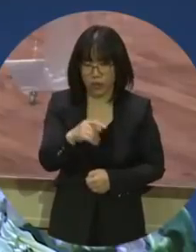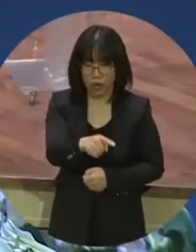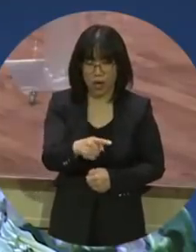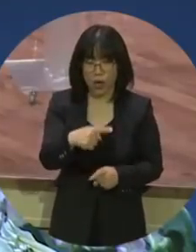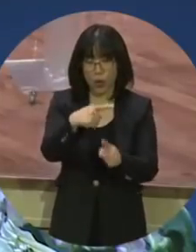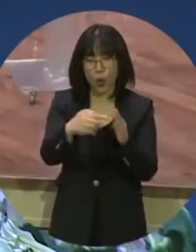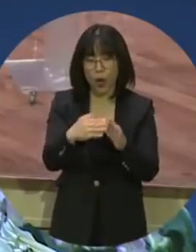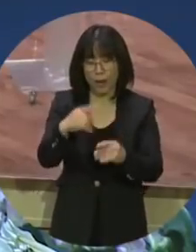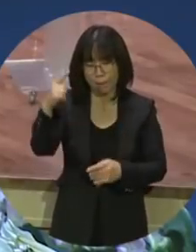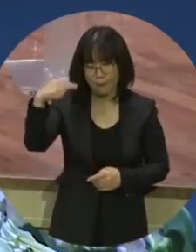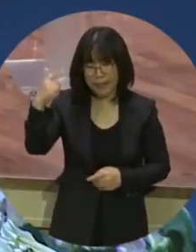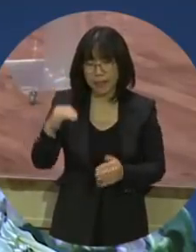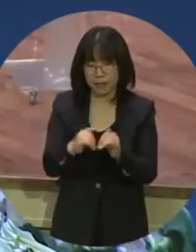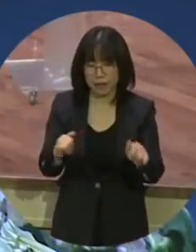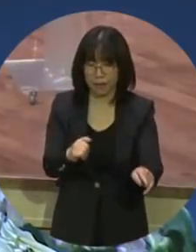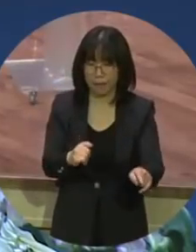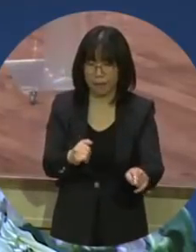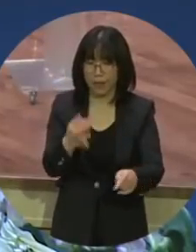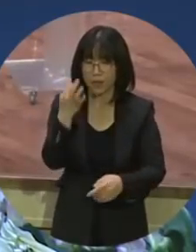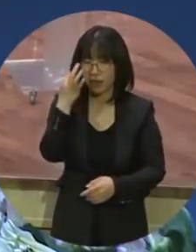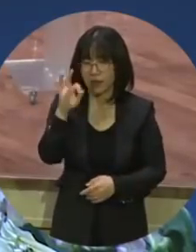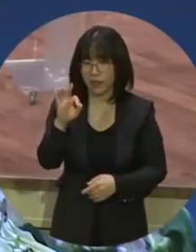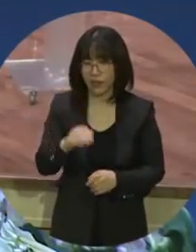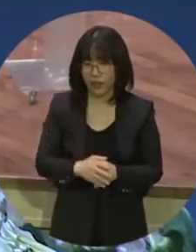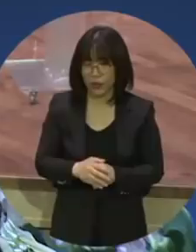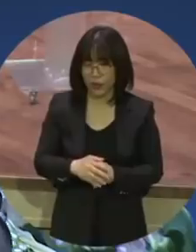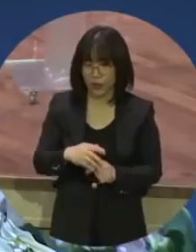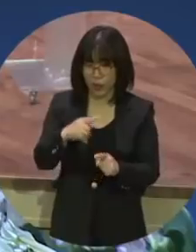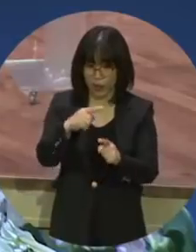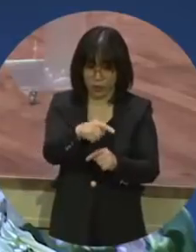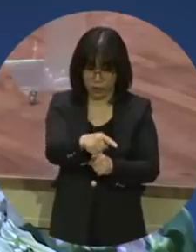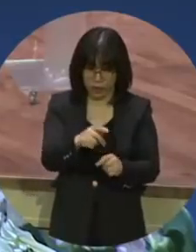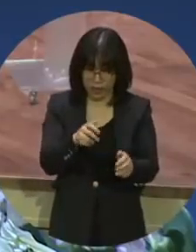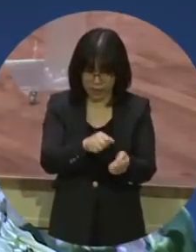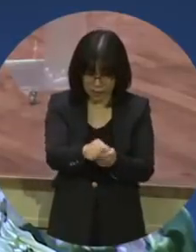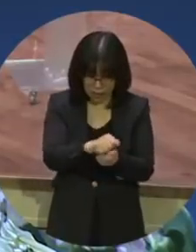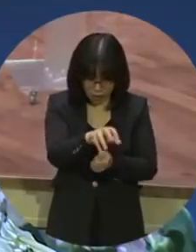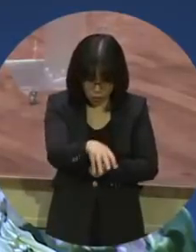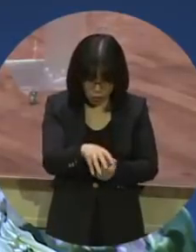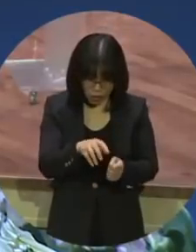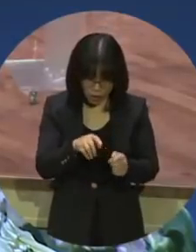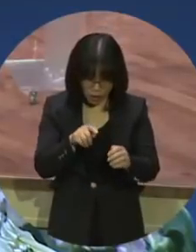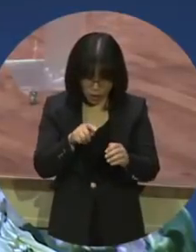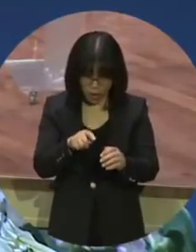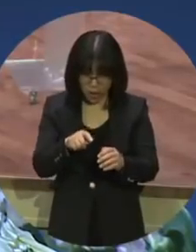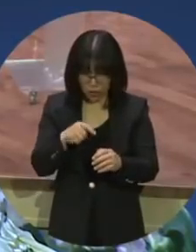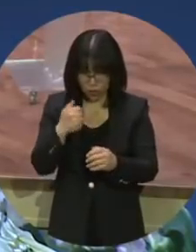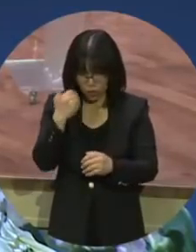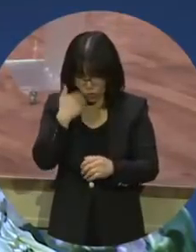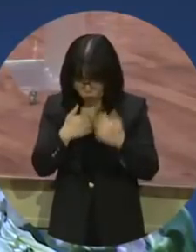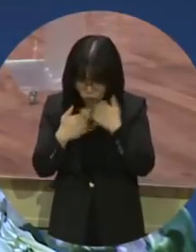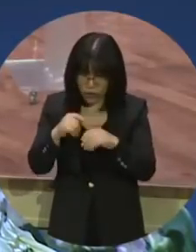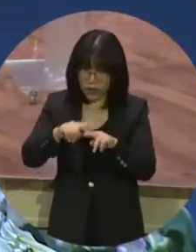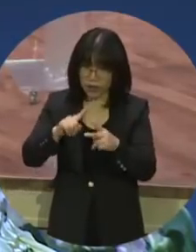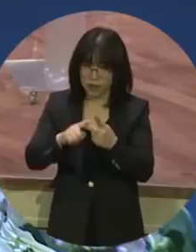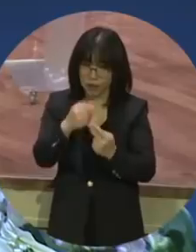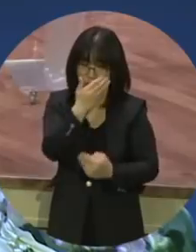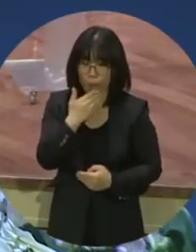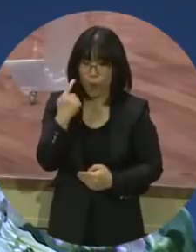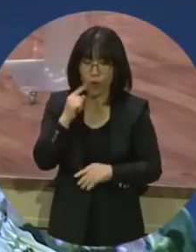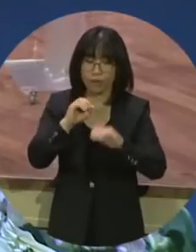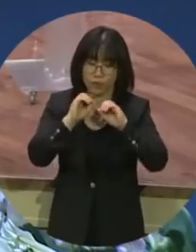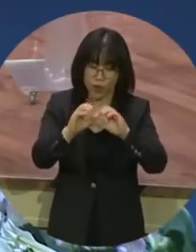만큼 오는 손님마다 지나가는 동네 사람들에게 복음을 전하고 빛을 비추고 있었습니다.